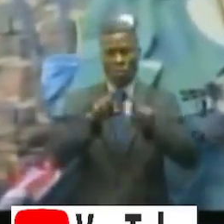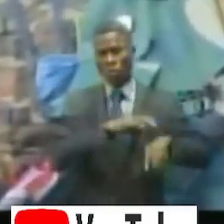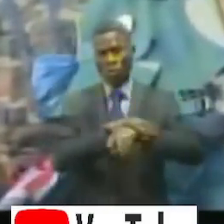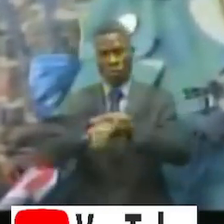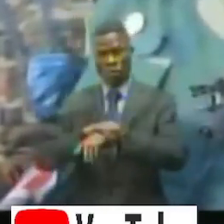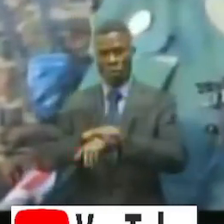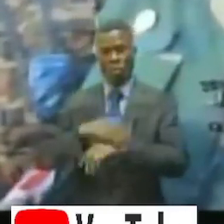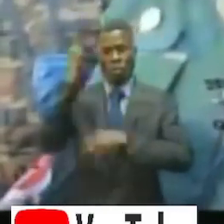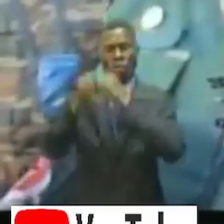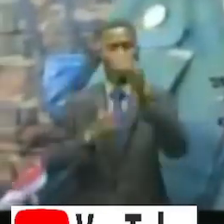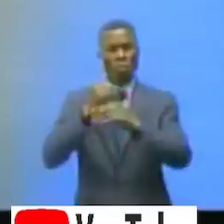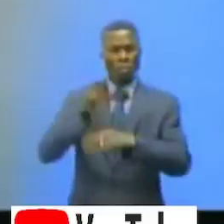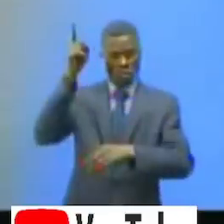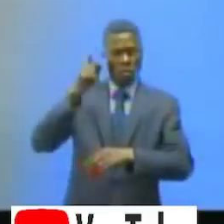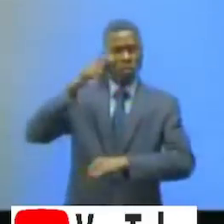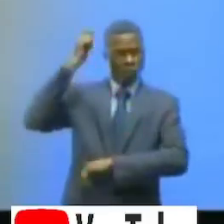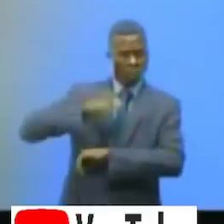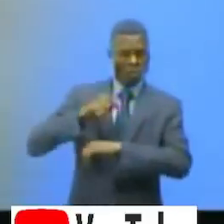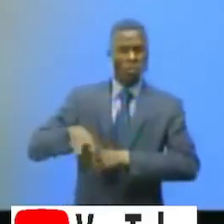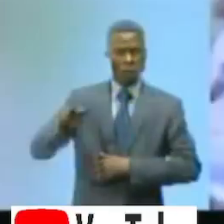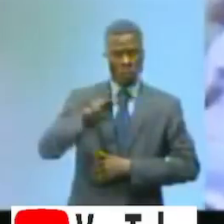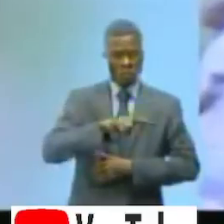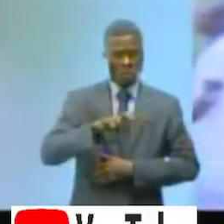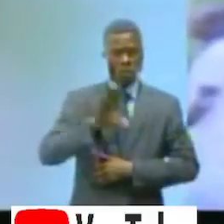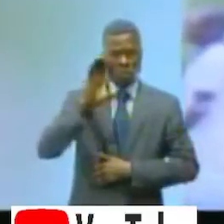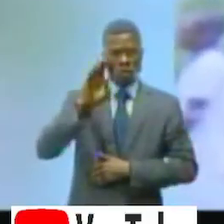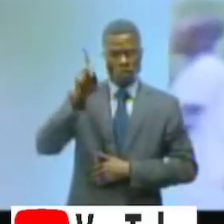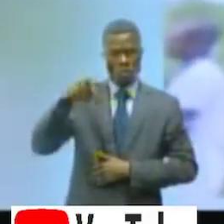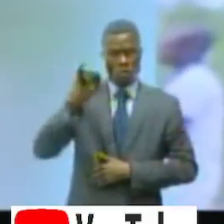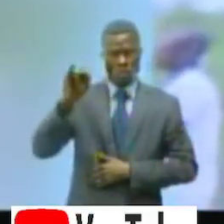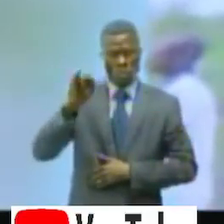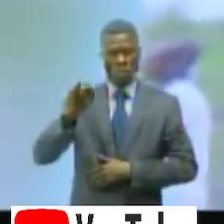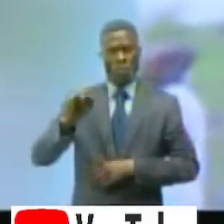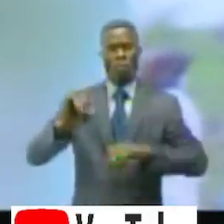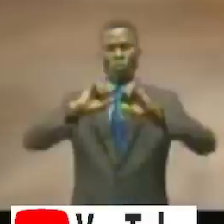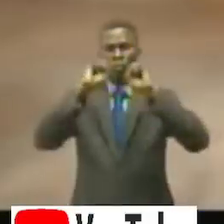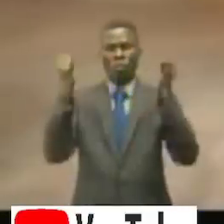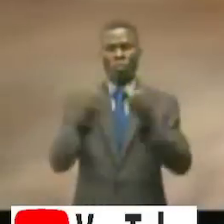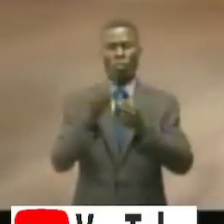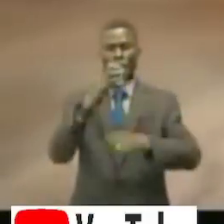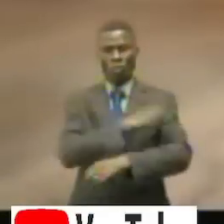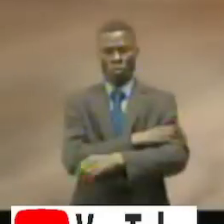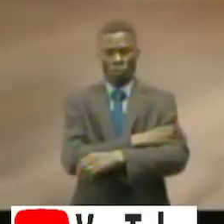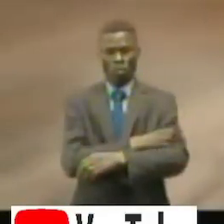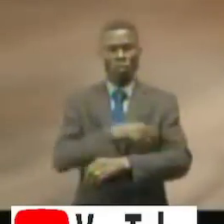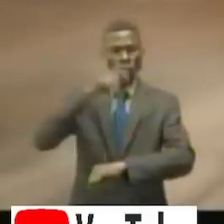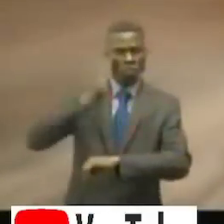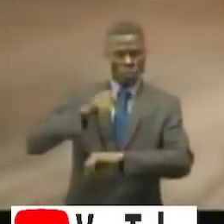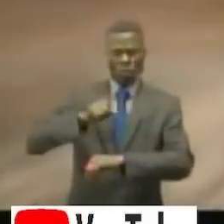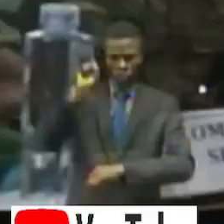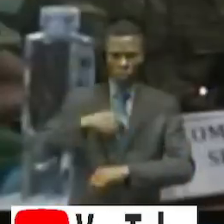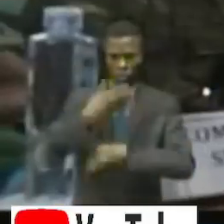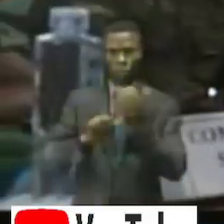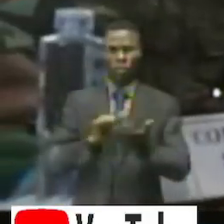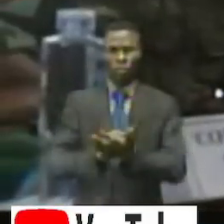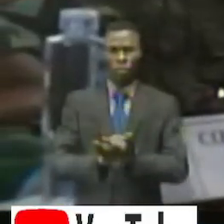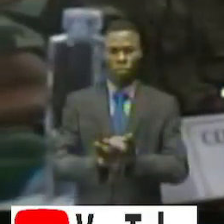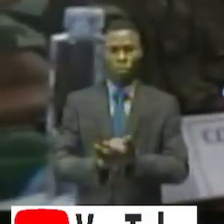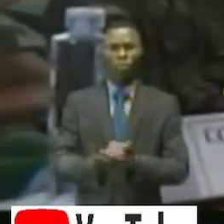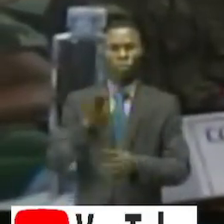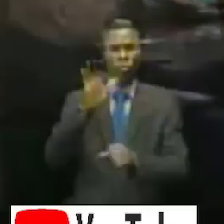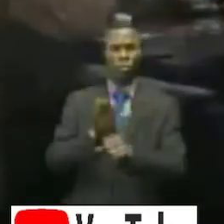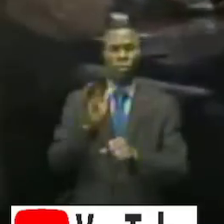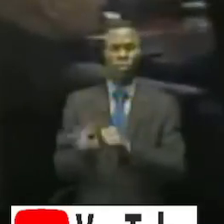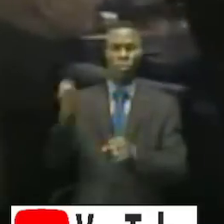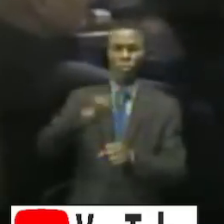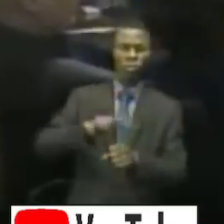justice internationale. Pour la communauté et acteurs de la société civile, la justice doit être faite pour que des milliers de